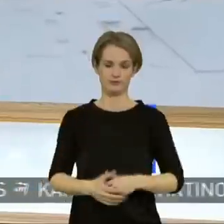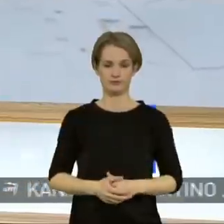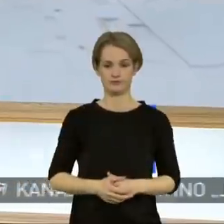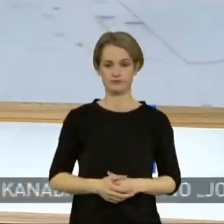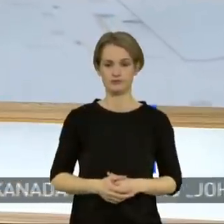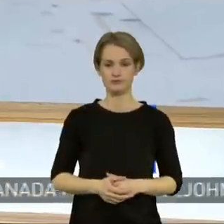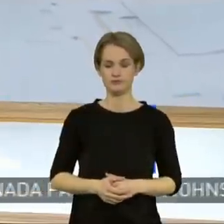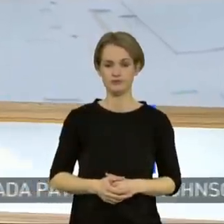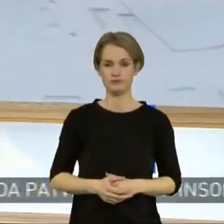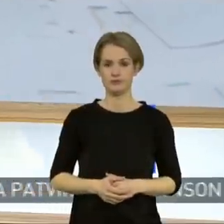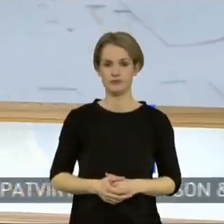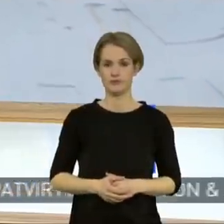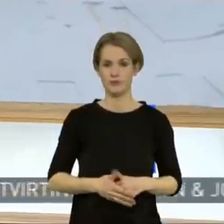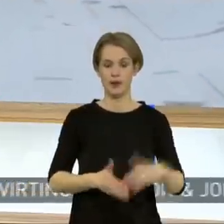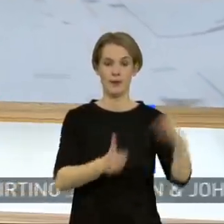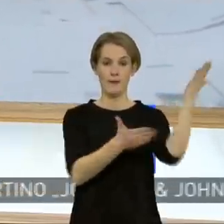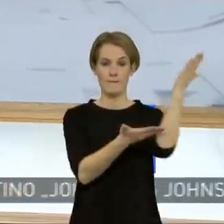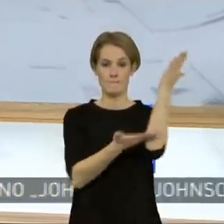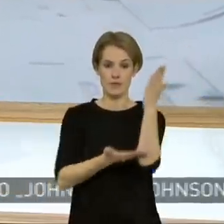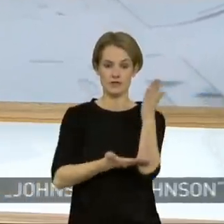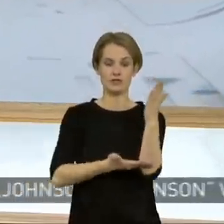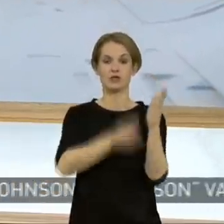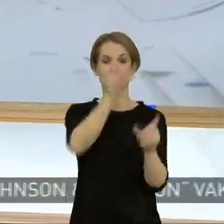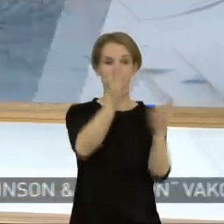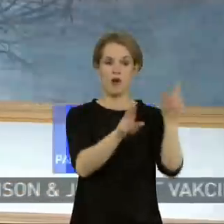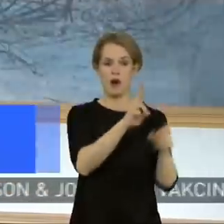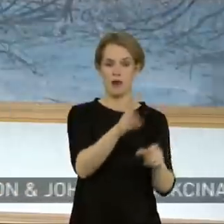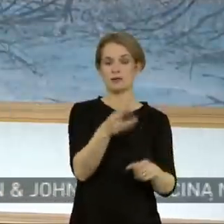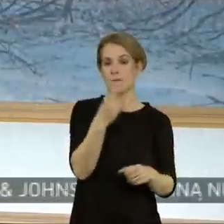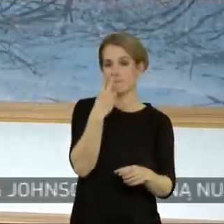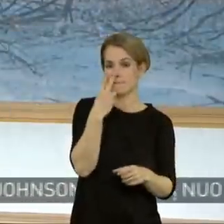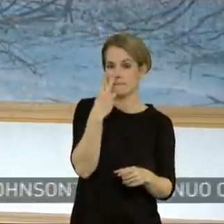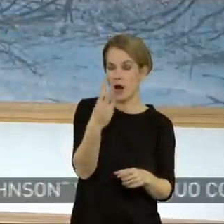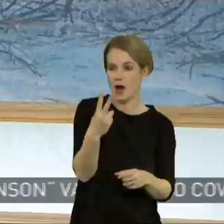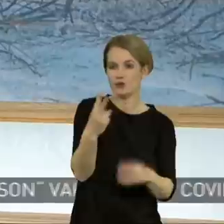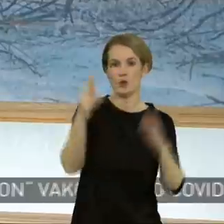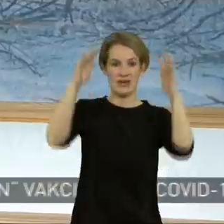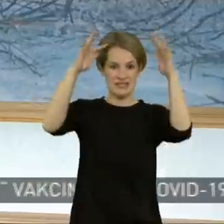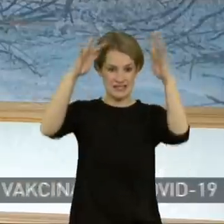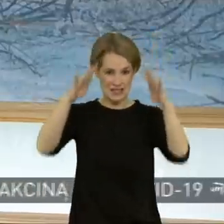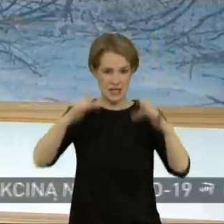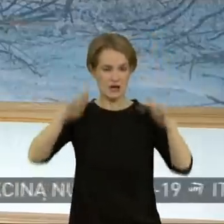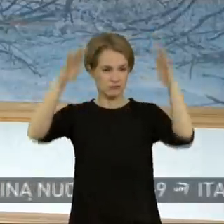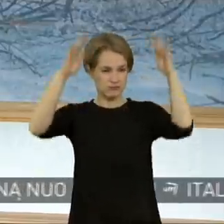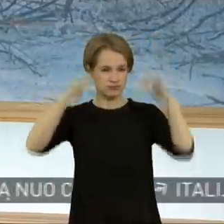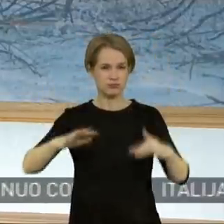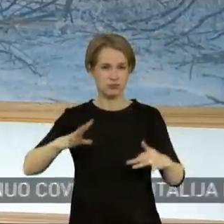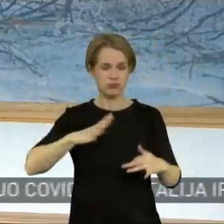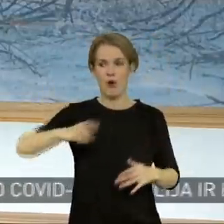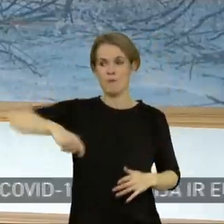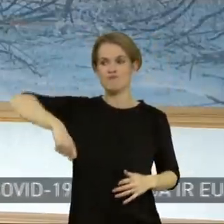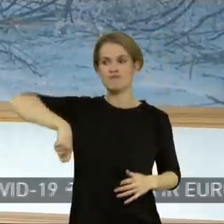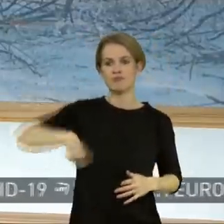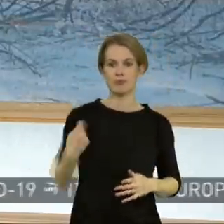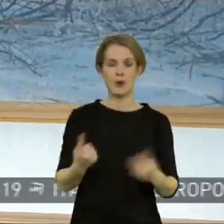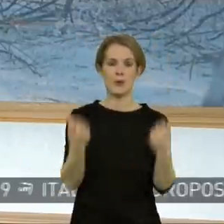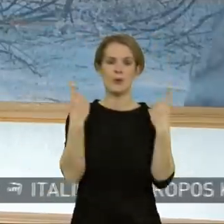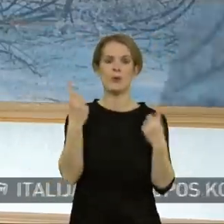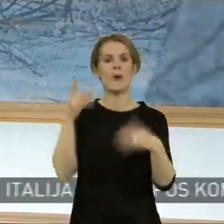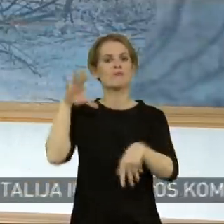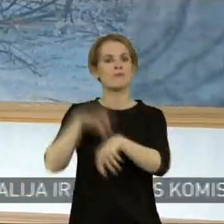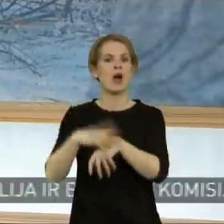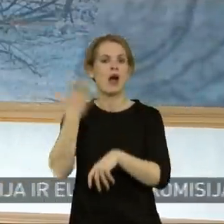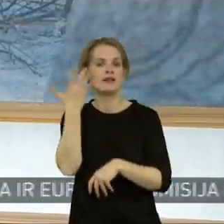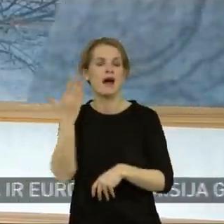Miškininkai sako, kad gausaus šio žiemos sniego padariniai ir tikrieji nuostoliai paaiškės tik atėjus vasarai. Dabar šalinami sniego